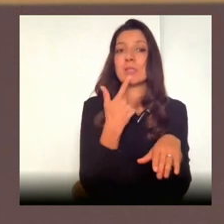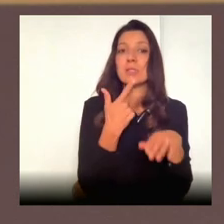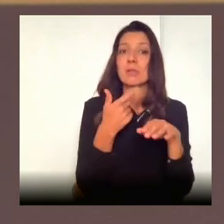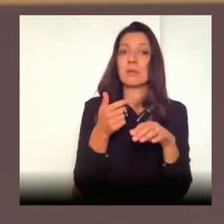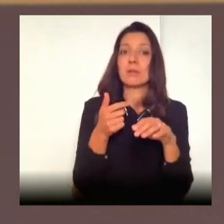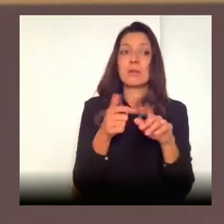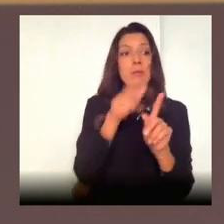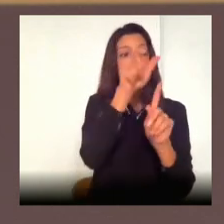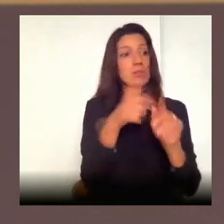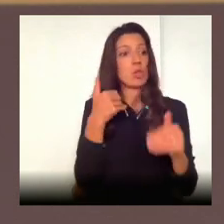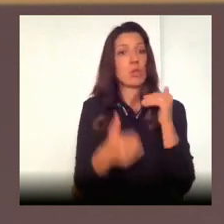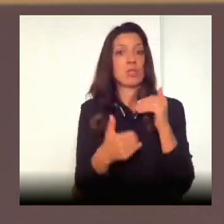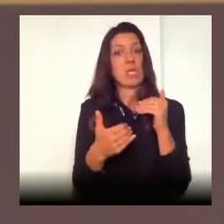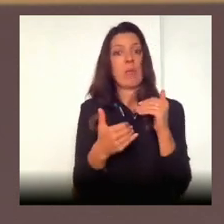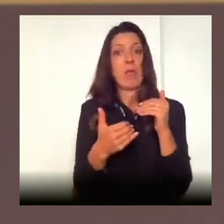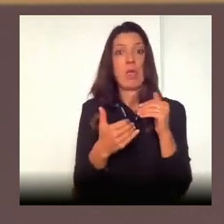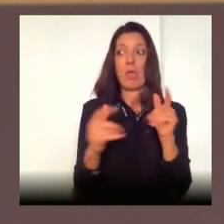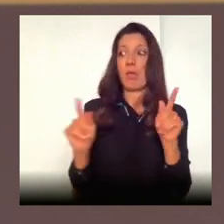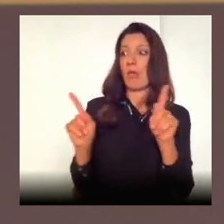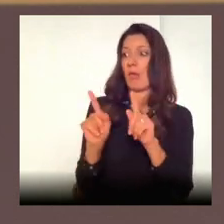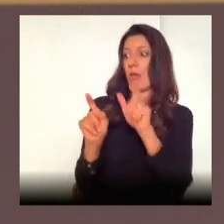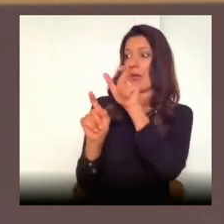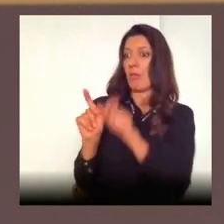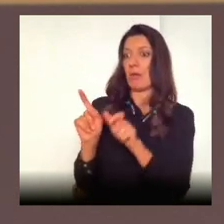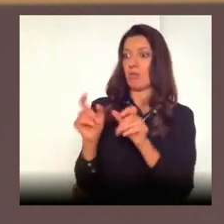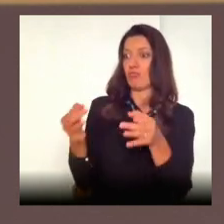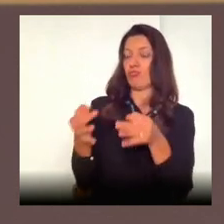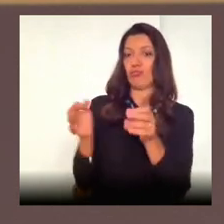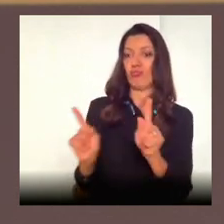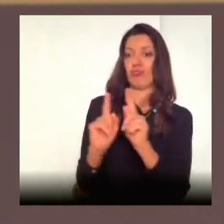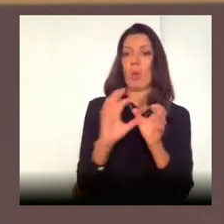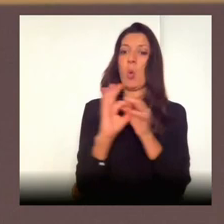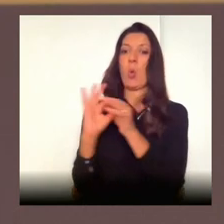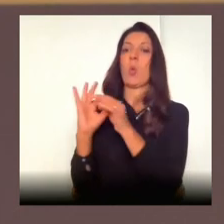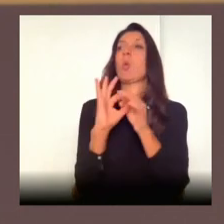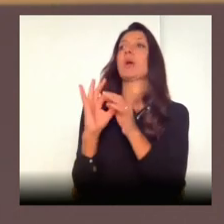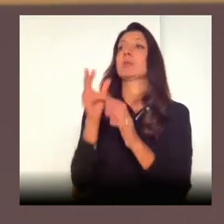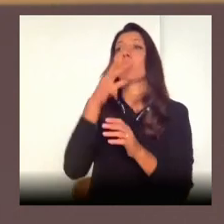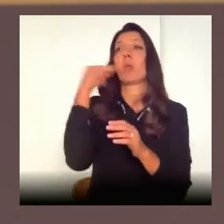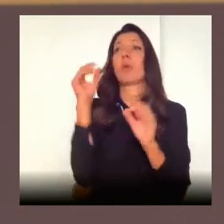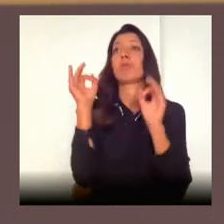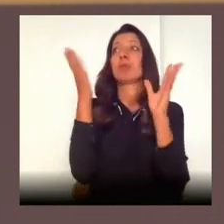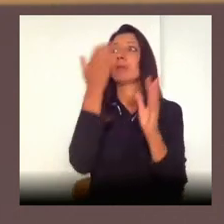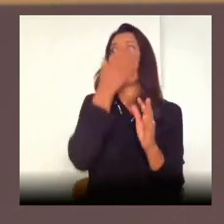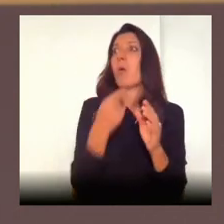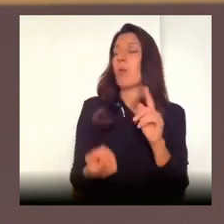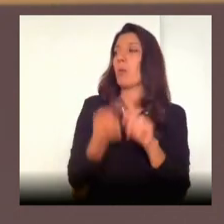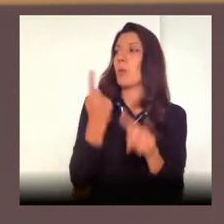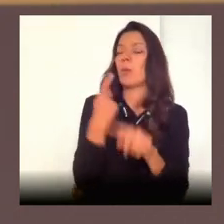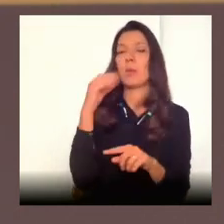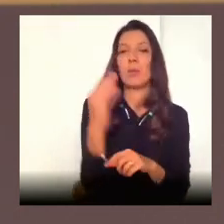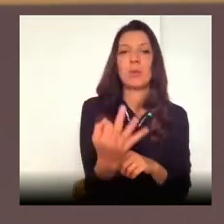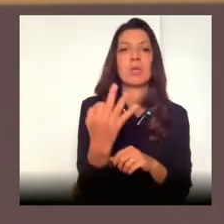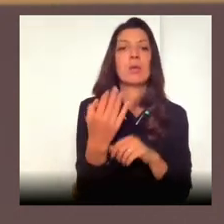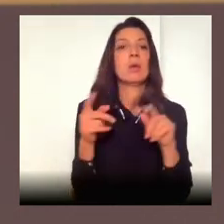un handicapé guidé par un valide, donc cette relation humaine est très importante. Et